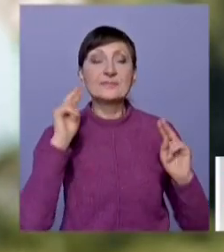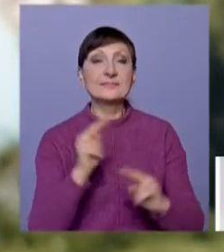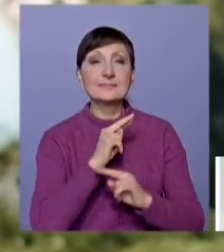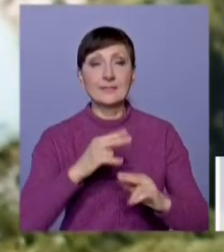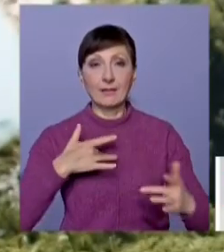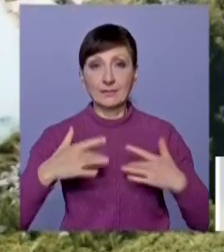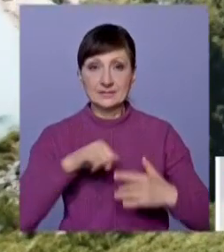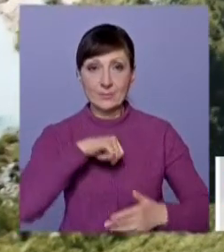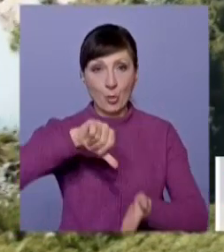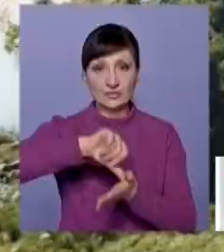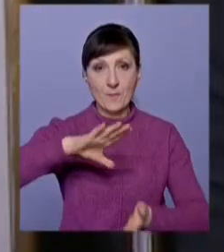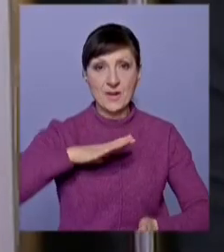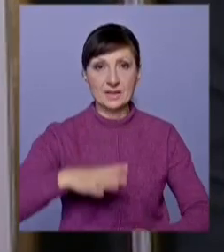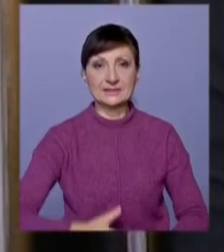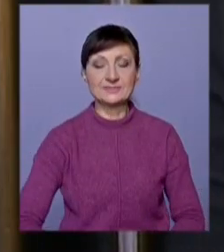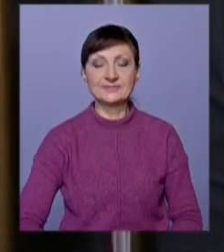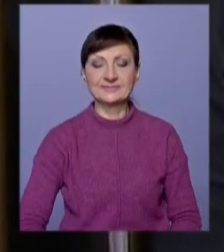роль полицейского.